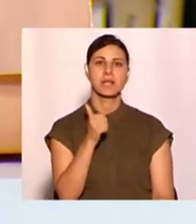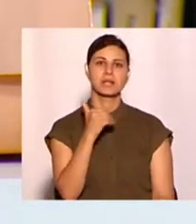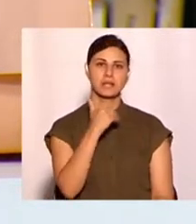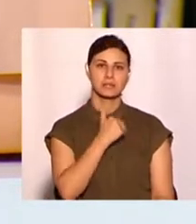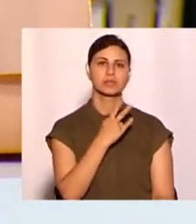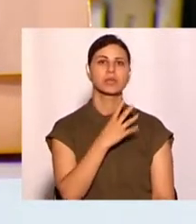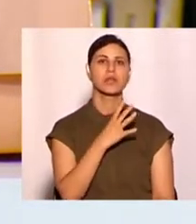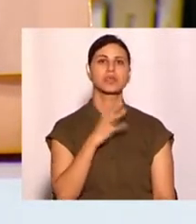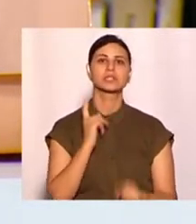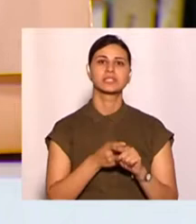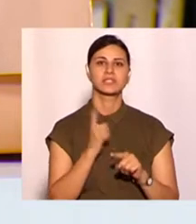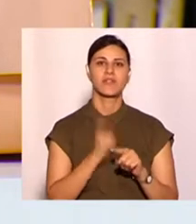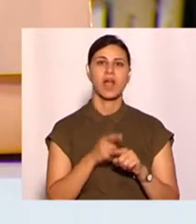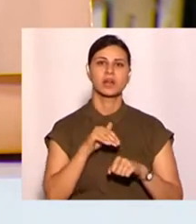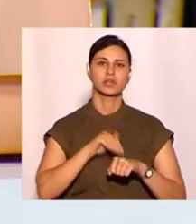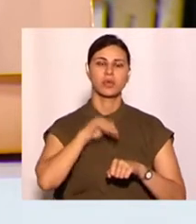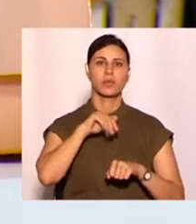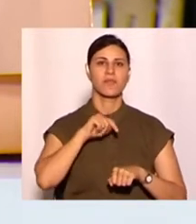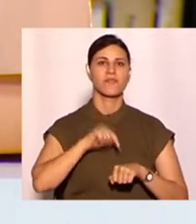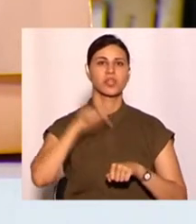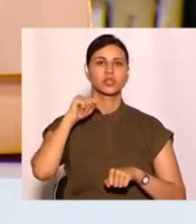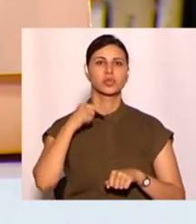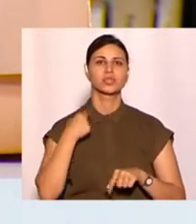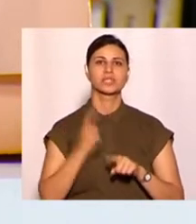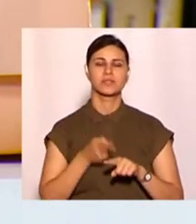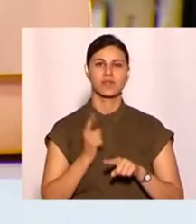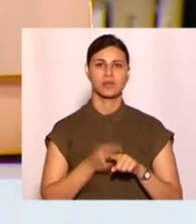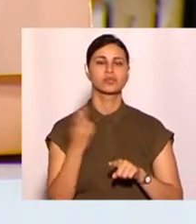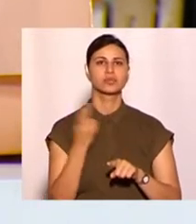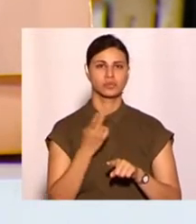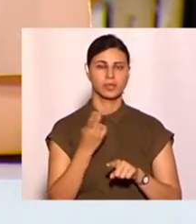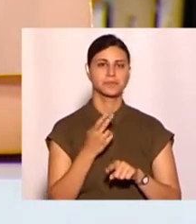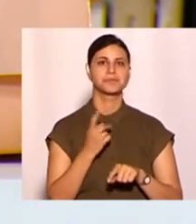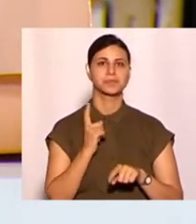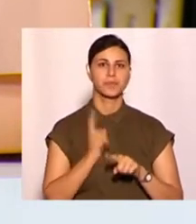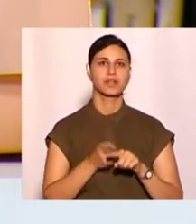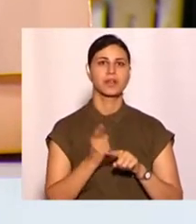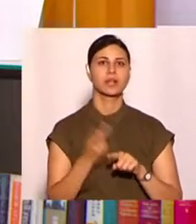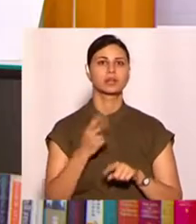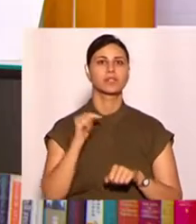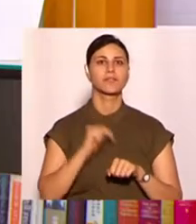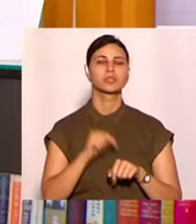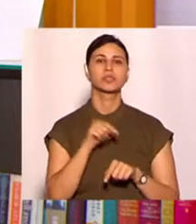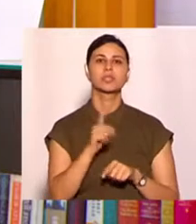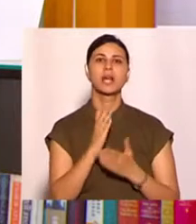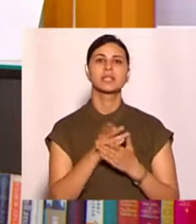უნდა ჩავიდეთ და მოვსინჯოთ. ანუ ძვალი უნდა ვიგრძნოთ, ისე უნდა გავსინჯოთ, რომ ვიგრძნოთ ძვალი. ძვალთან ახლოს ხომ არ არის